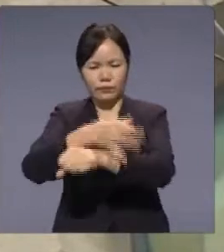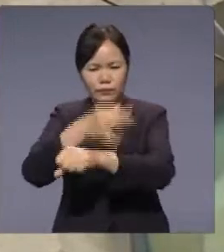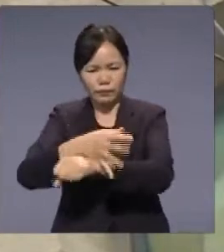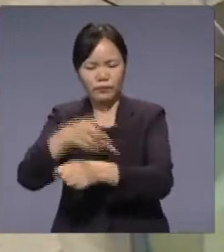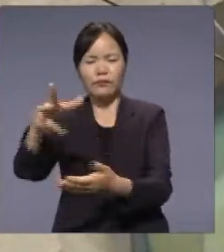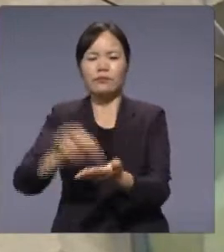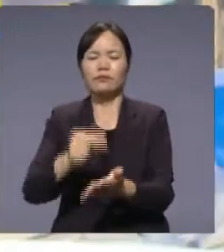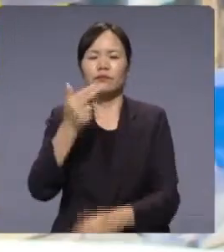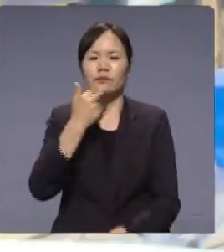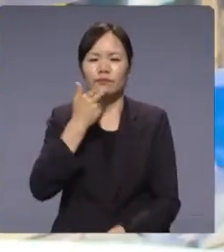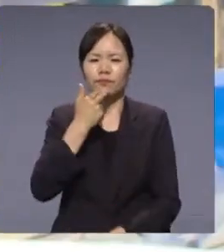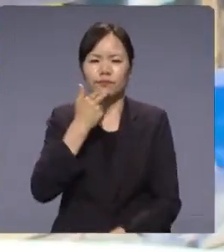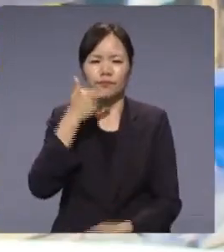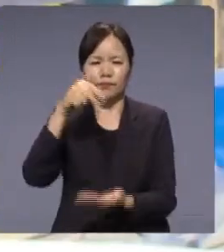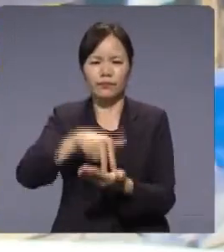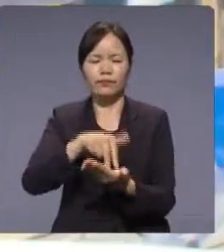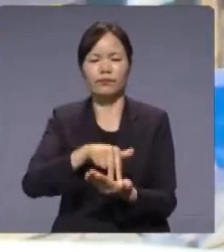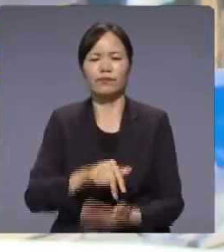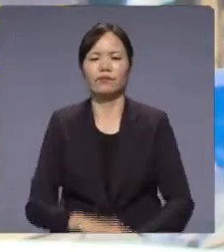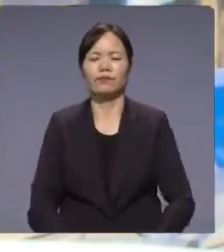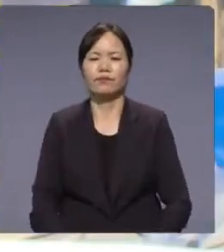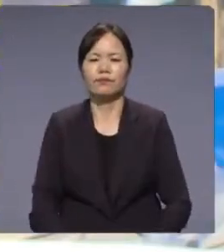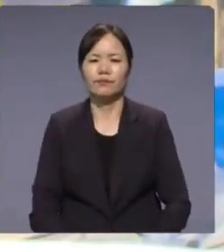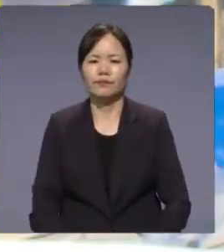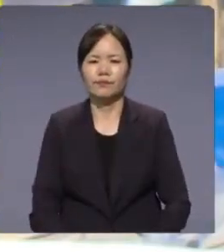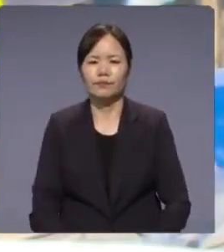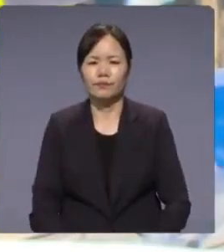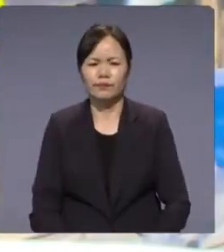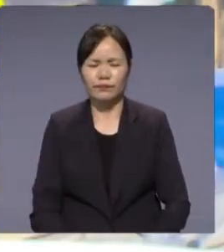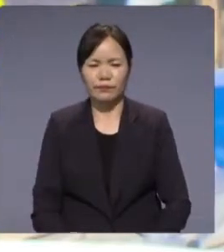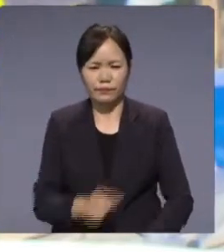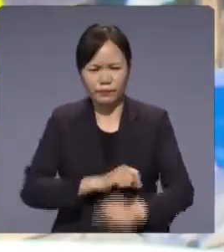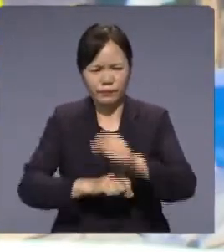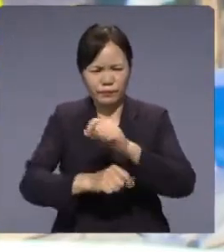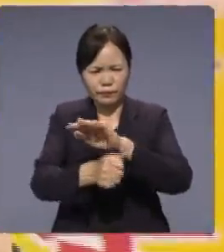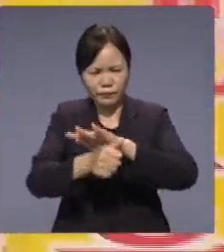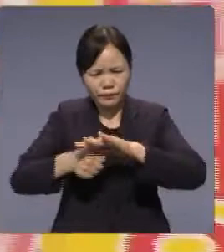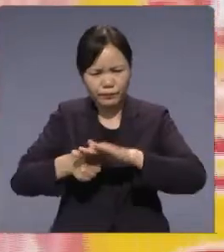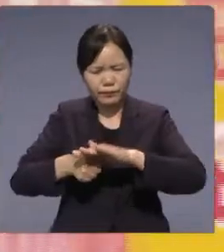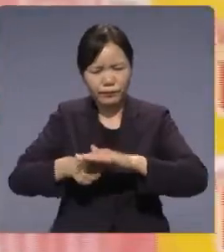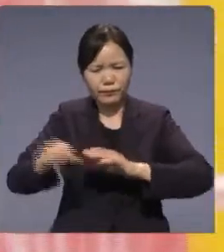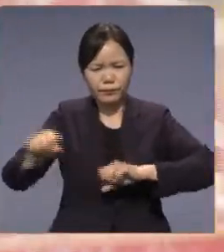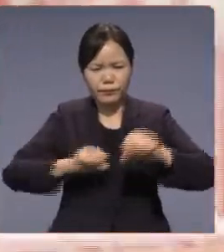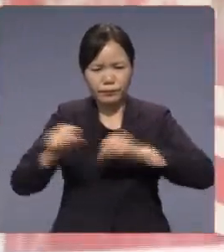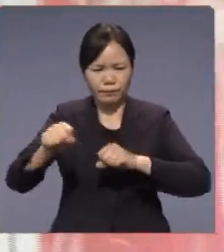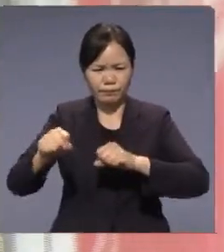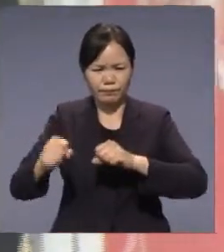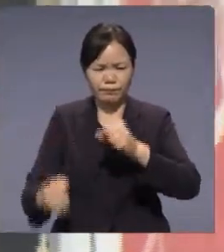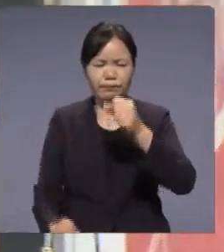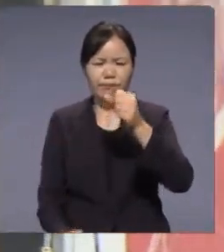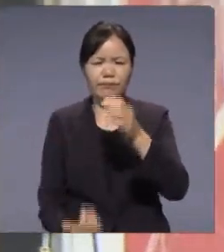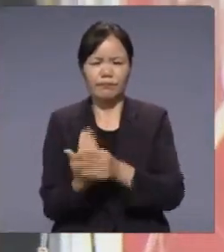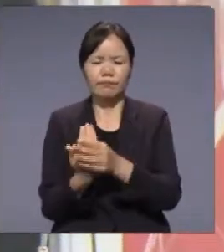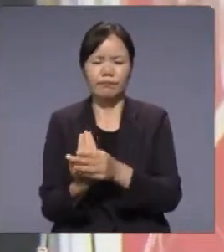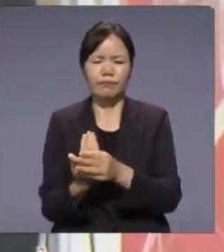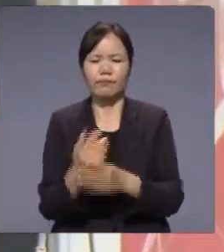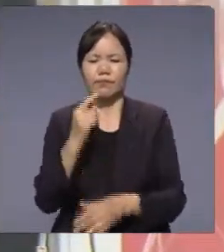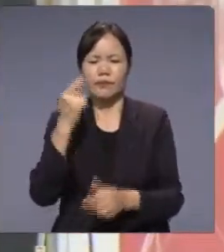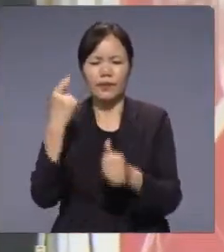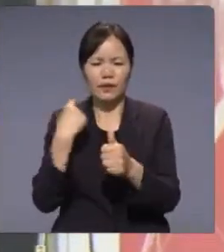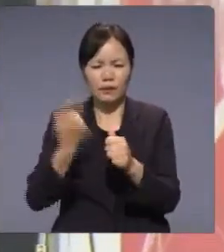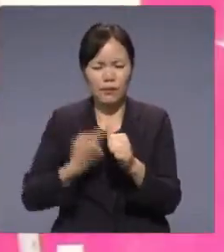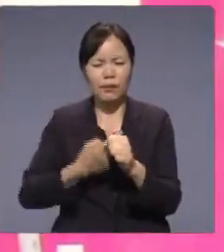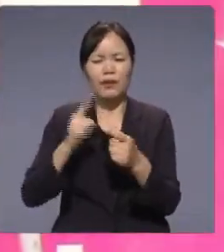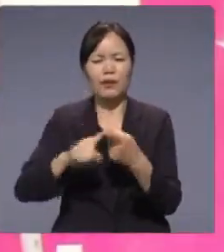문제가 없다는 입장으로 알려졌습니다. 소극적 대응이 참사를 불러왔다는 일부 지적에 대해선 경찰은 매일